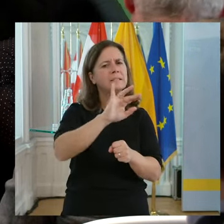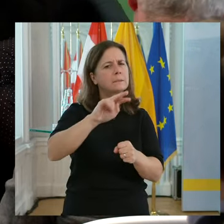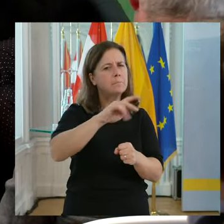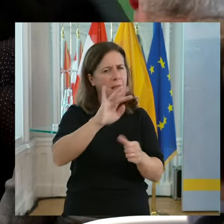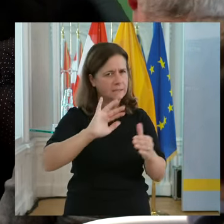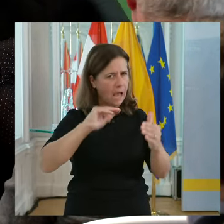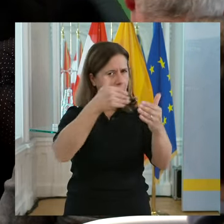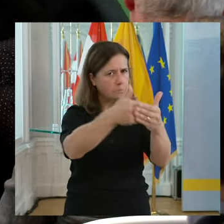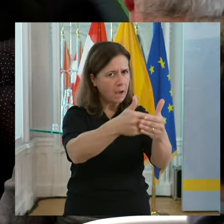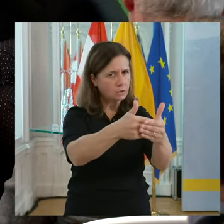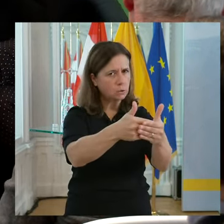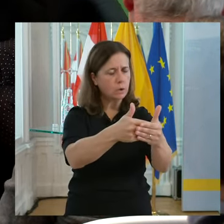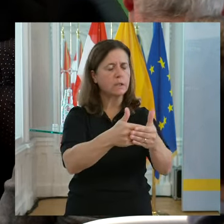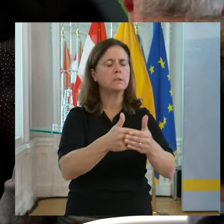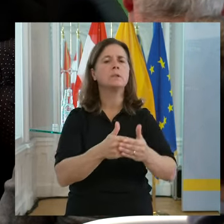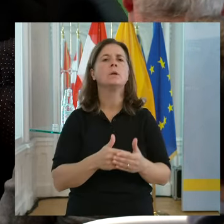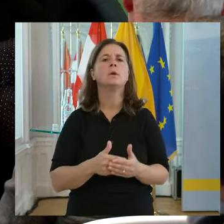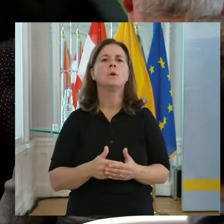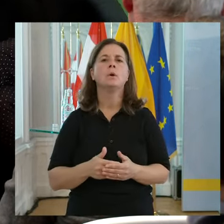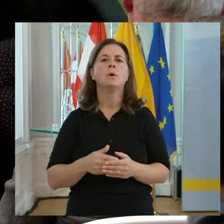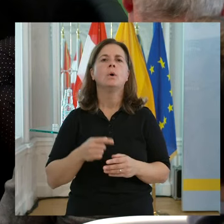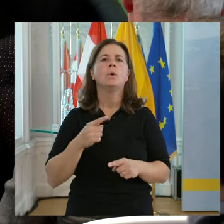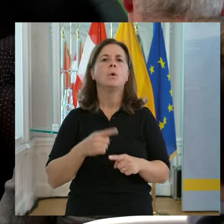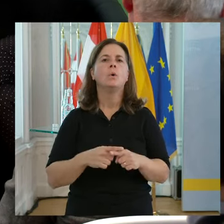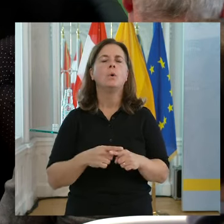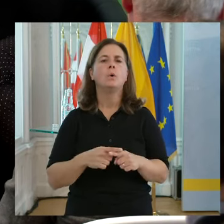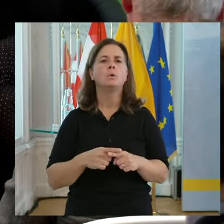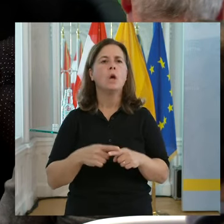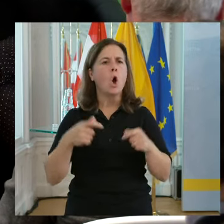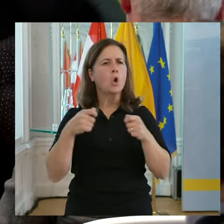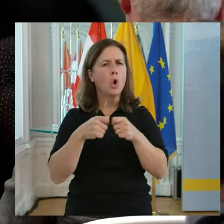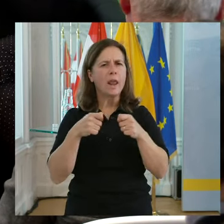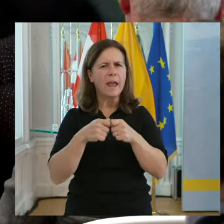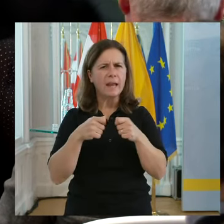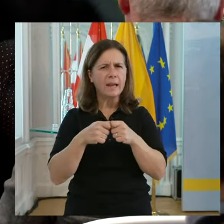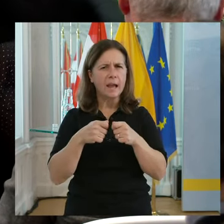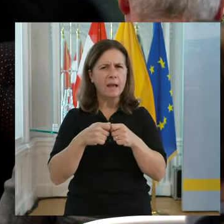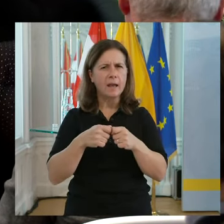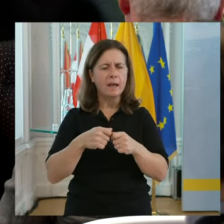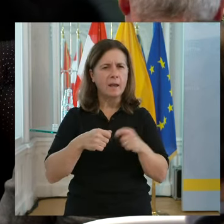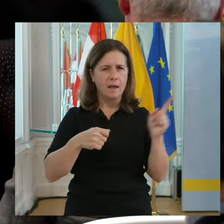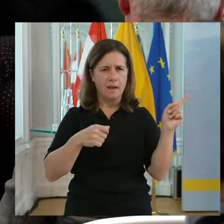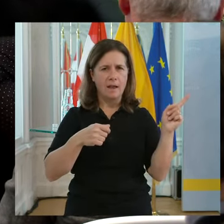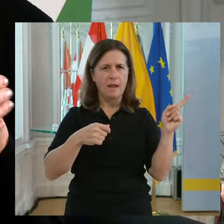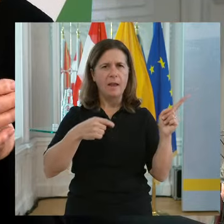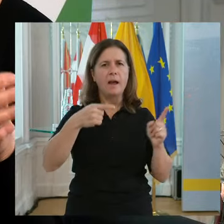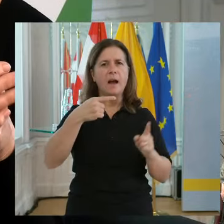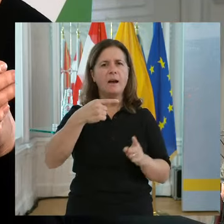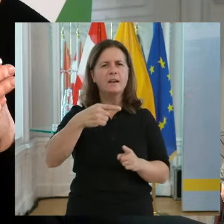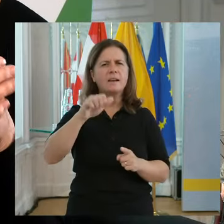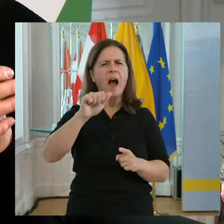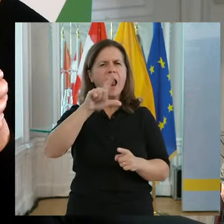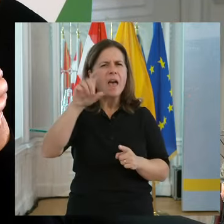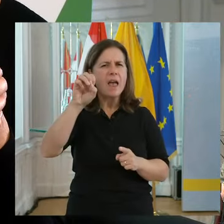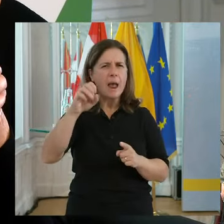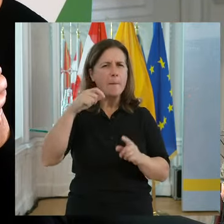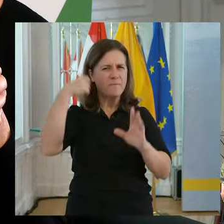Arbeitsplatzanpassungen machen. Und insofern, der Kollege Galli, den Sie vorher im Film gesehen haben, ist ja da so quasi